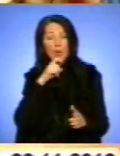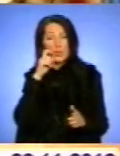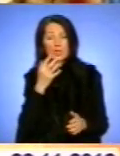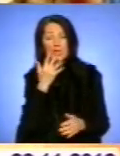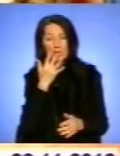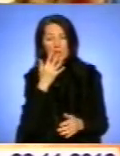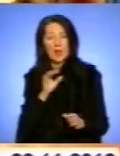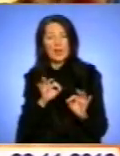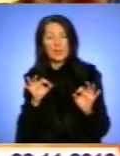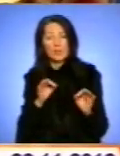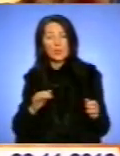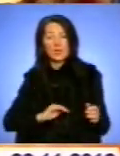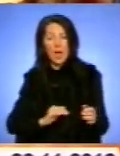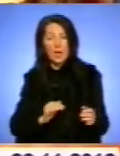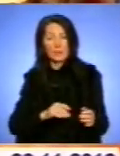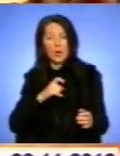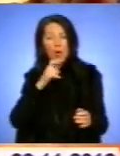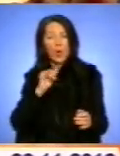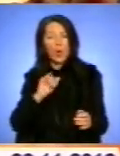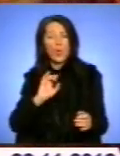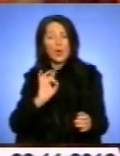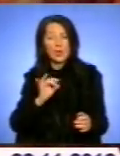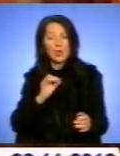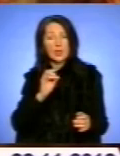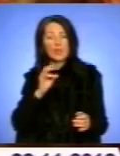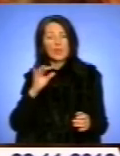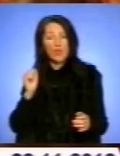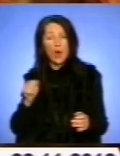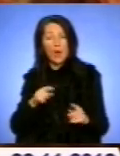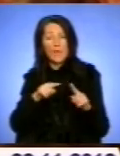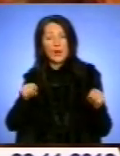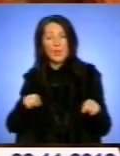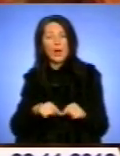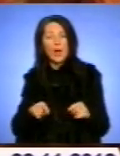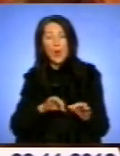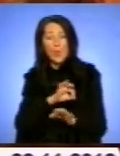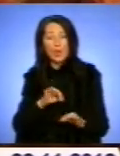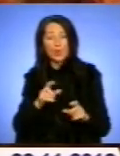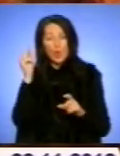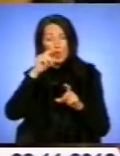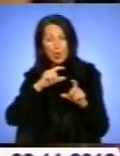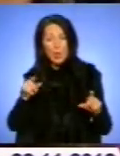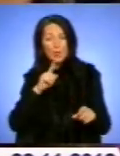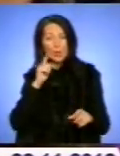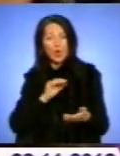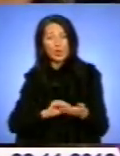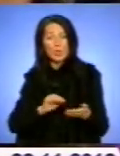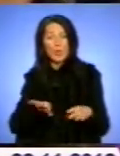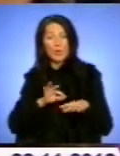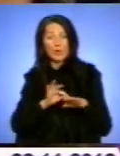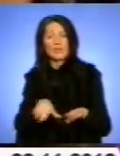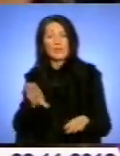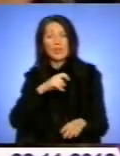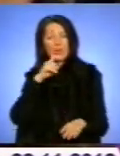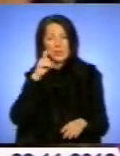національне інформаційне агентство «Укрінформ» у рамках проекту «Школа молодого журналіста» провело всеукраїнський конкурс